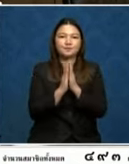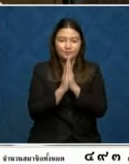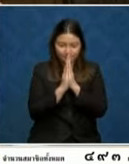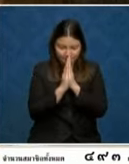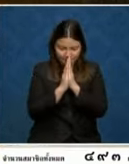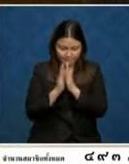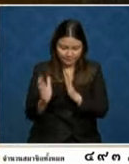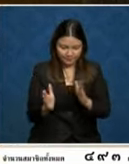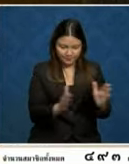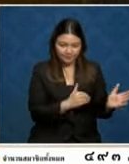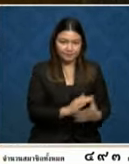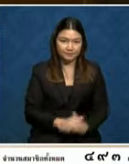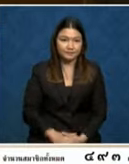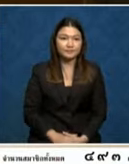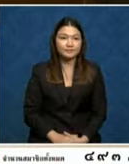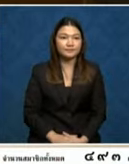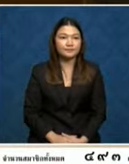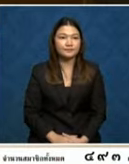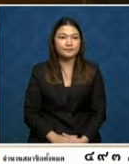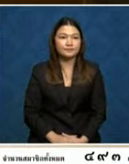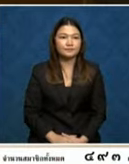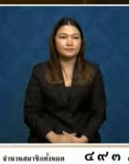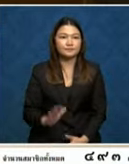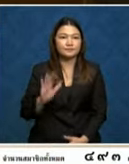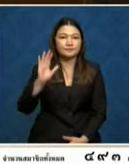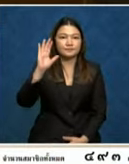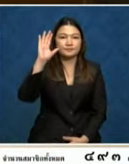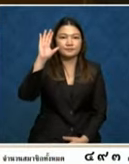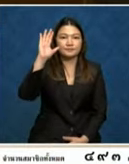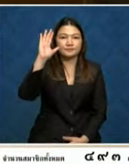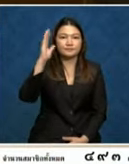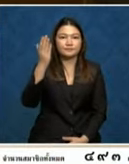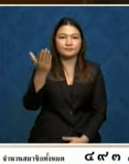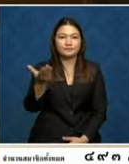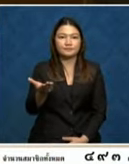เจินครับเจินท่านครับ บบมือ